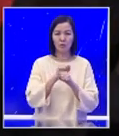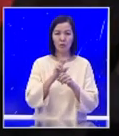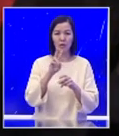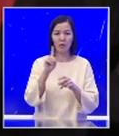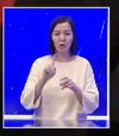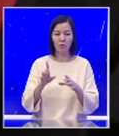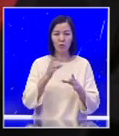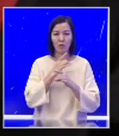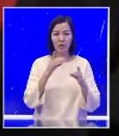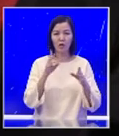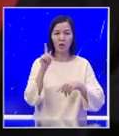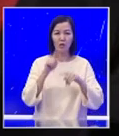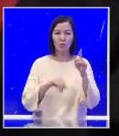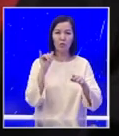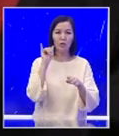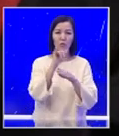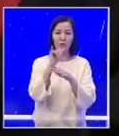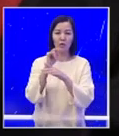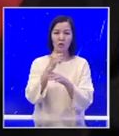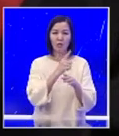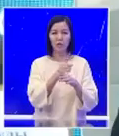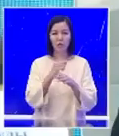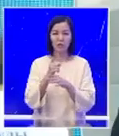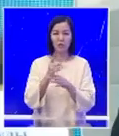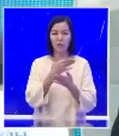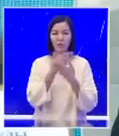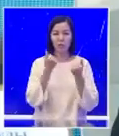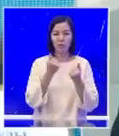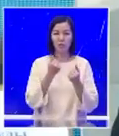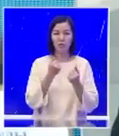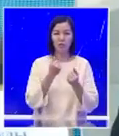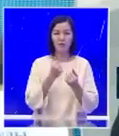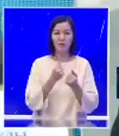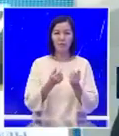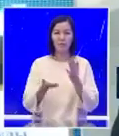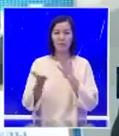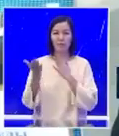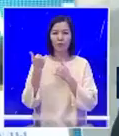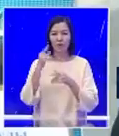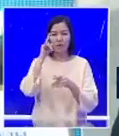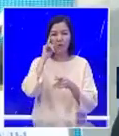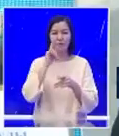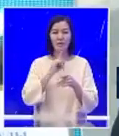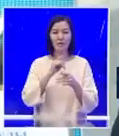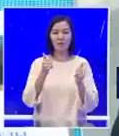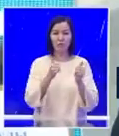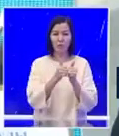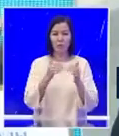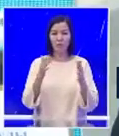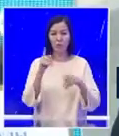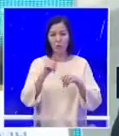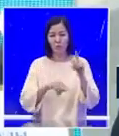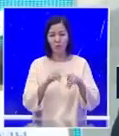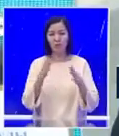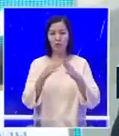мейрамында туыс-туғанның бір-бірін құттықтауына шектеу жоқ. Бұрыннан да қазақ бір-біріне көршілеріне барып, ауылдарына